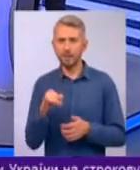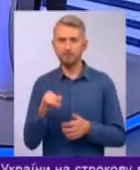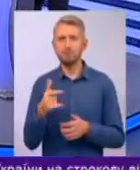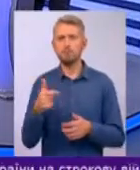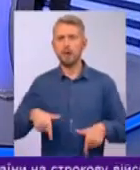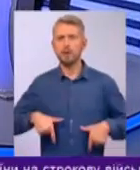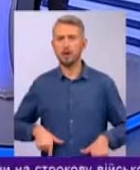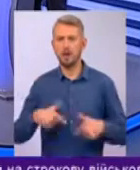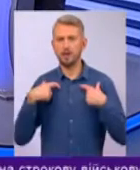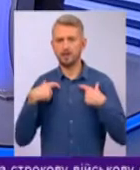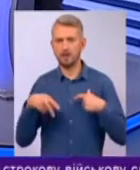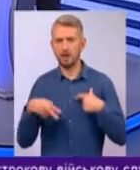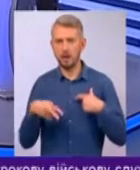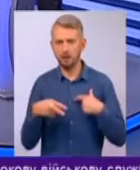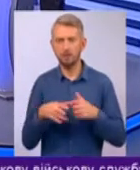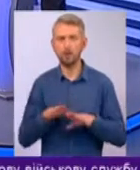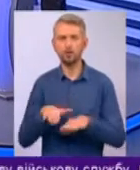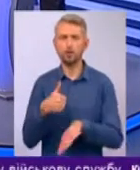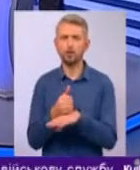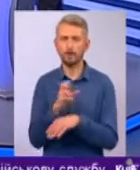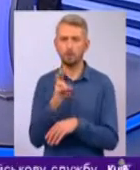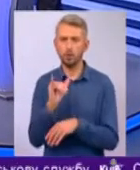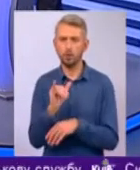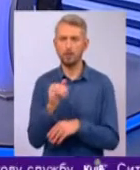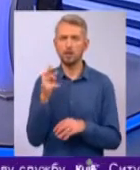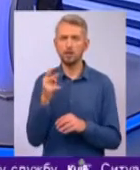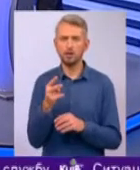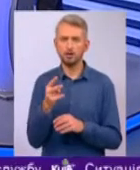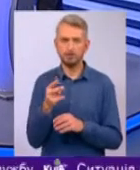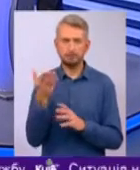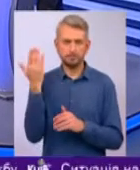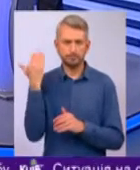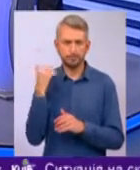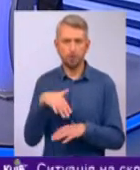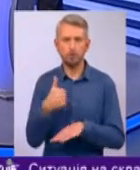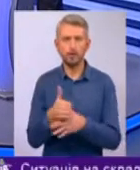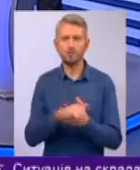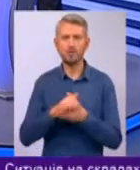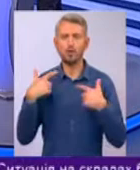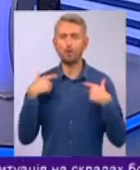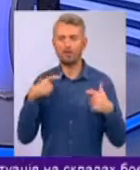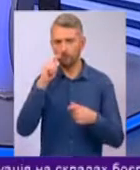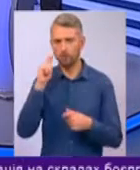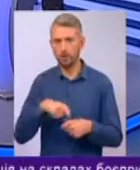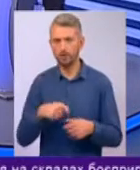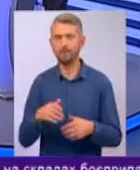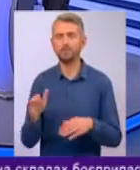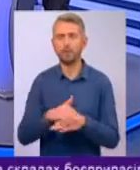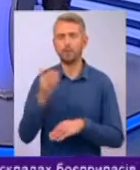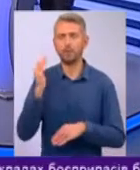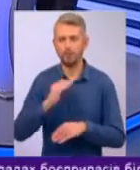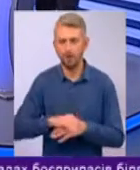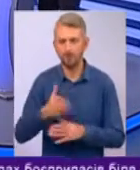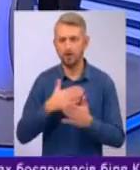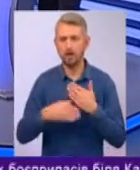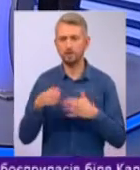голови СБУ 97-98 роки та 2006-2007 роки, голова Спілки офіцерів України. Пане Олександре, доброго вечора,